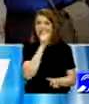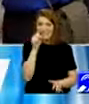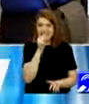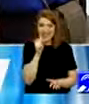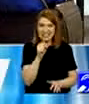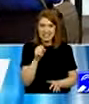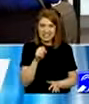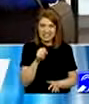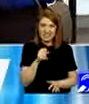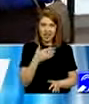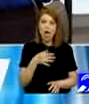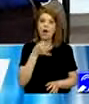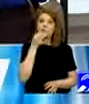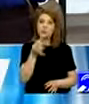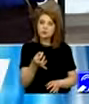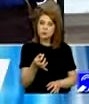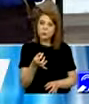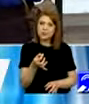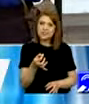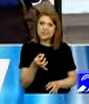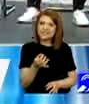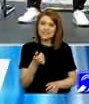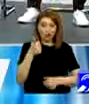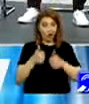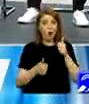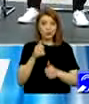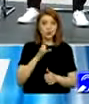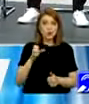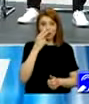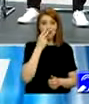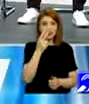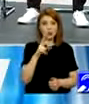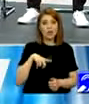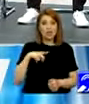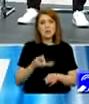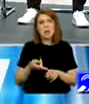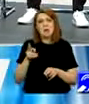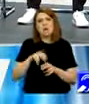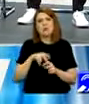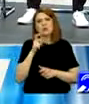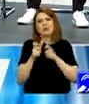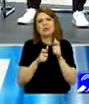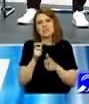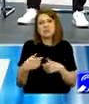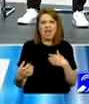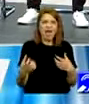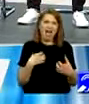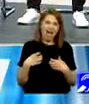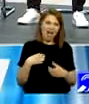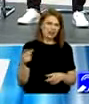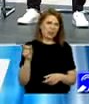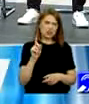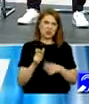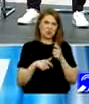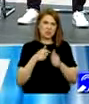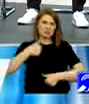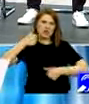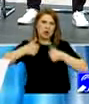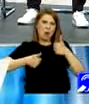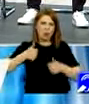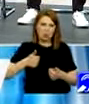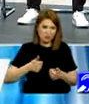frații Radbahov au declarat că concursul Eurovision este mai mult despre artă și nu despre